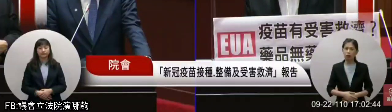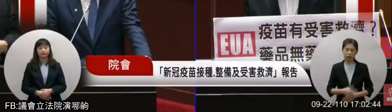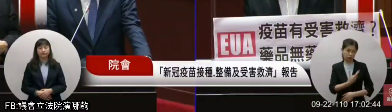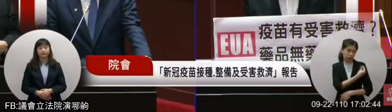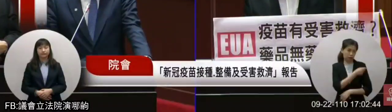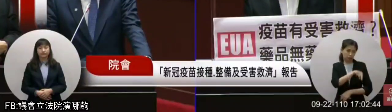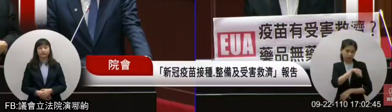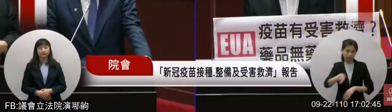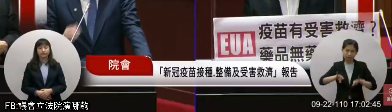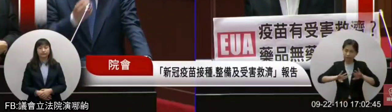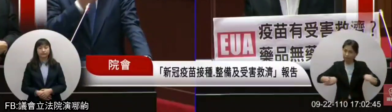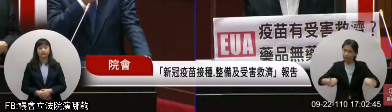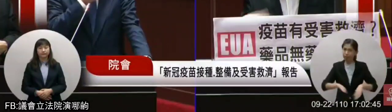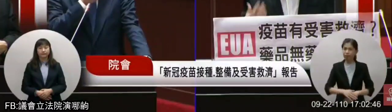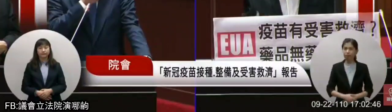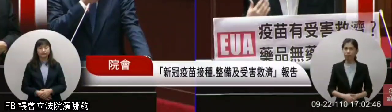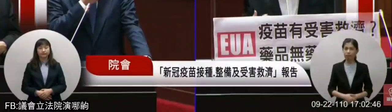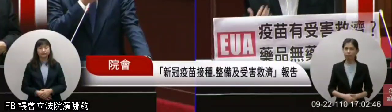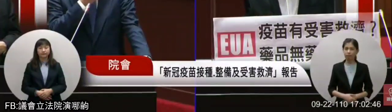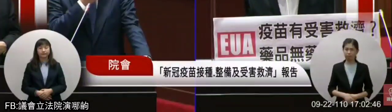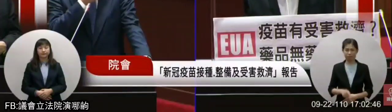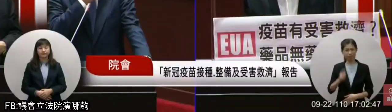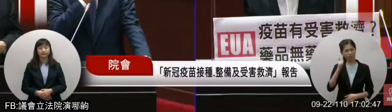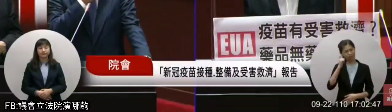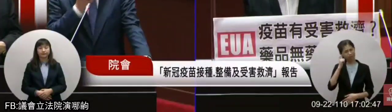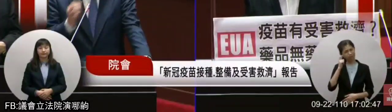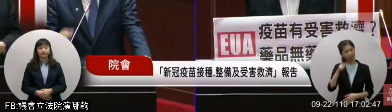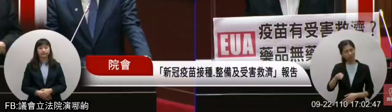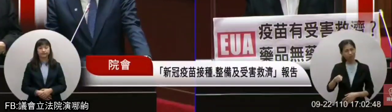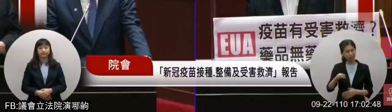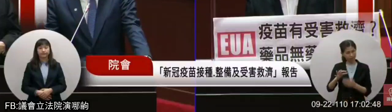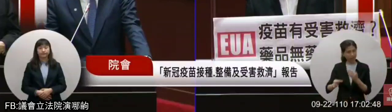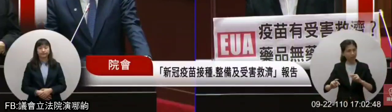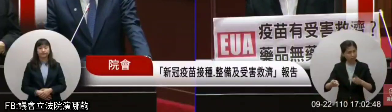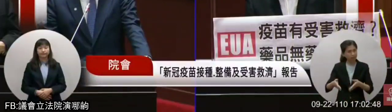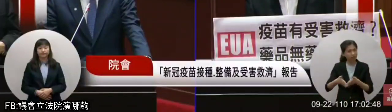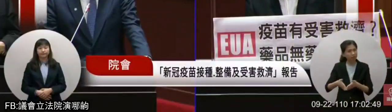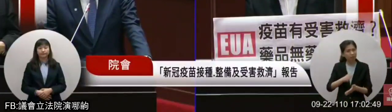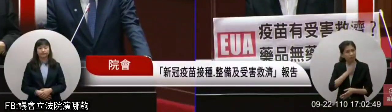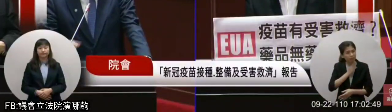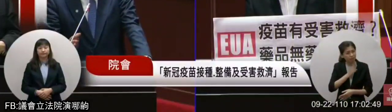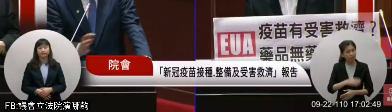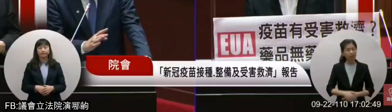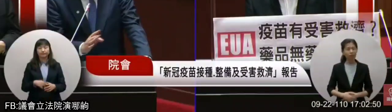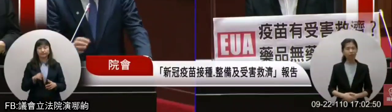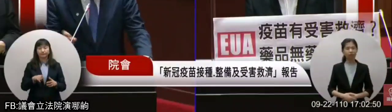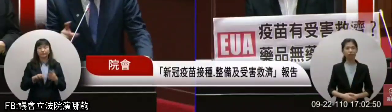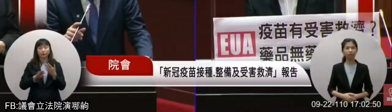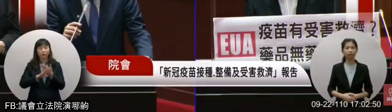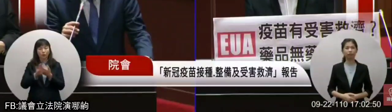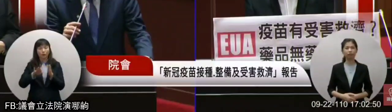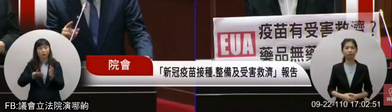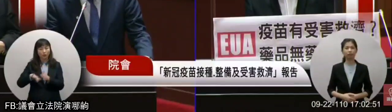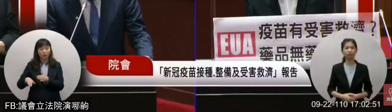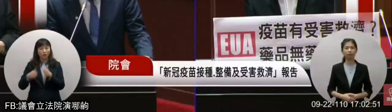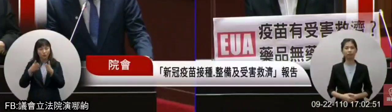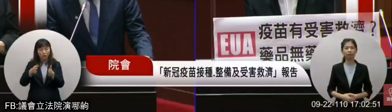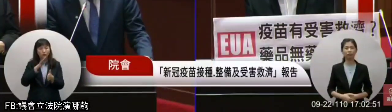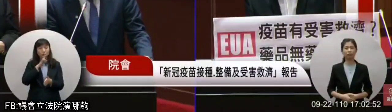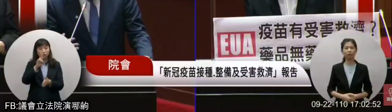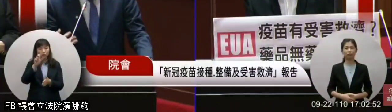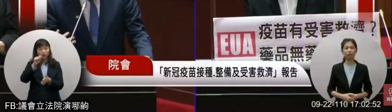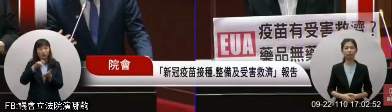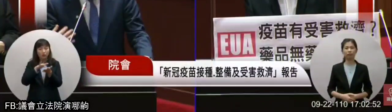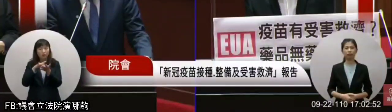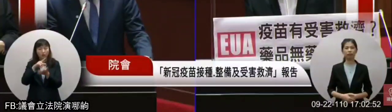样。”你不觉得这应该做一些修正或改变吗？ 那在我们另外大概对 EUA 的药品，